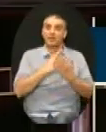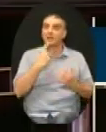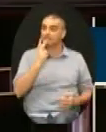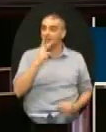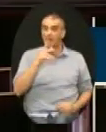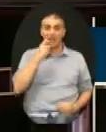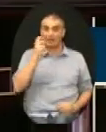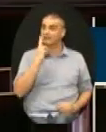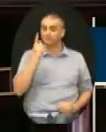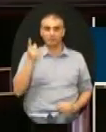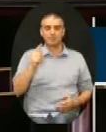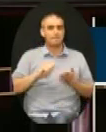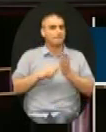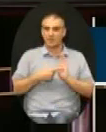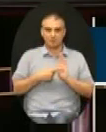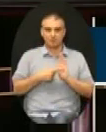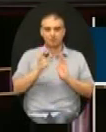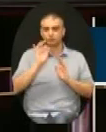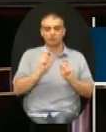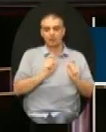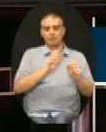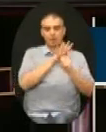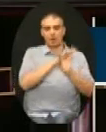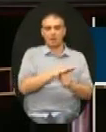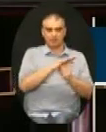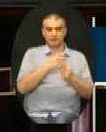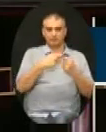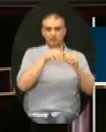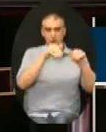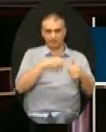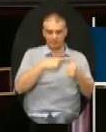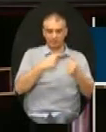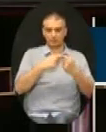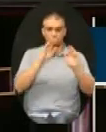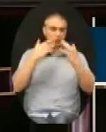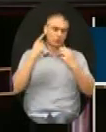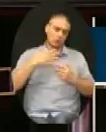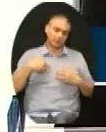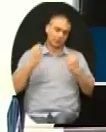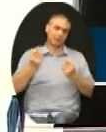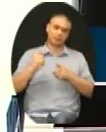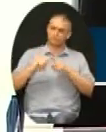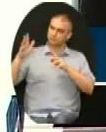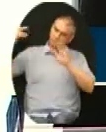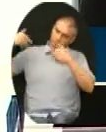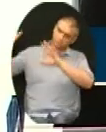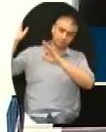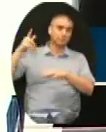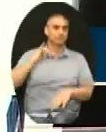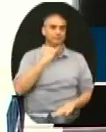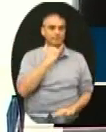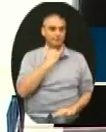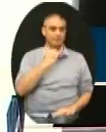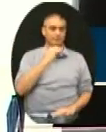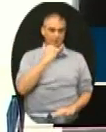שהספין של אריה דרעי נועד בשביל למנוע לחץ בעניין המקוואות, בעניין הכותל. הוא מנסה לתת את הסולם, לרדת מהעץ. בהחלט,